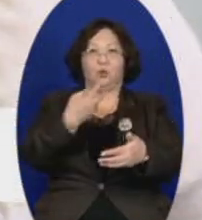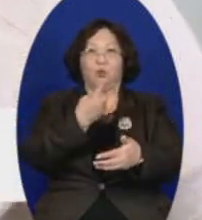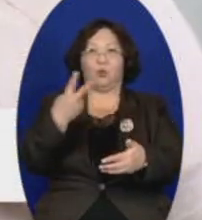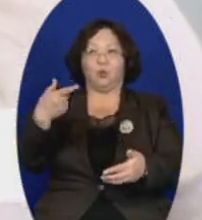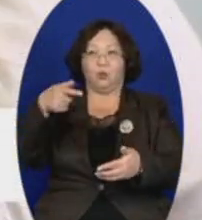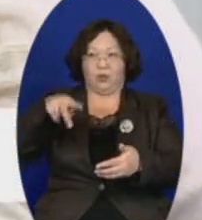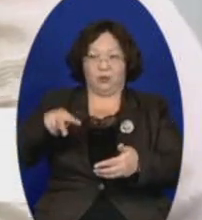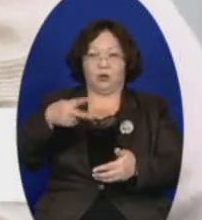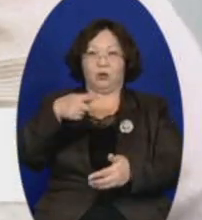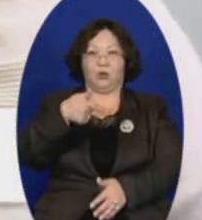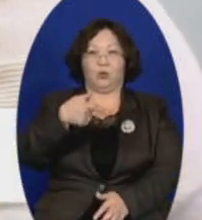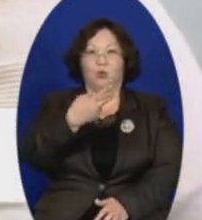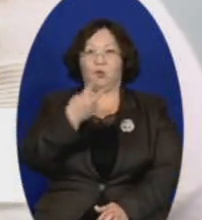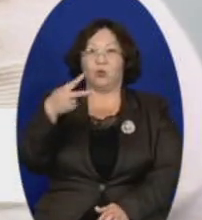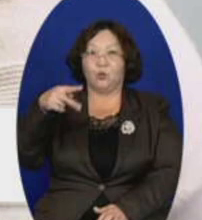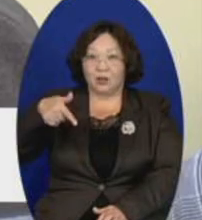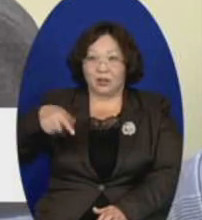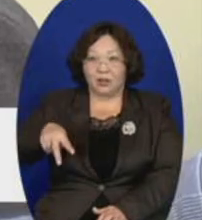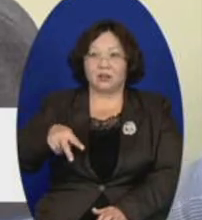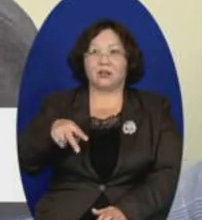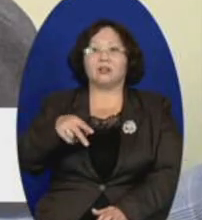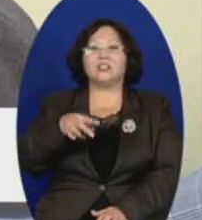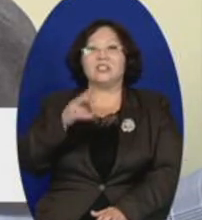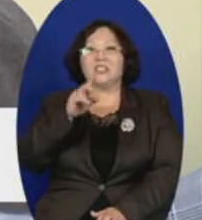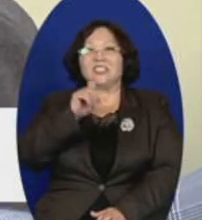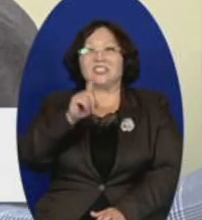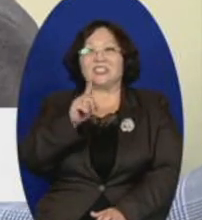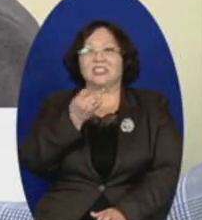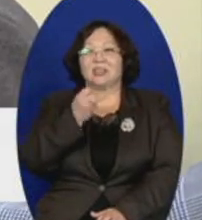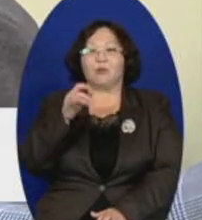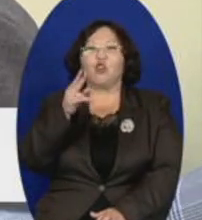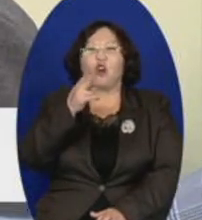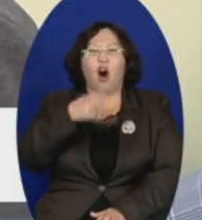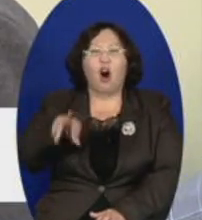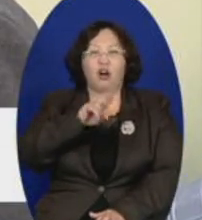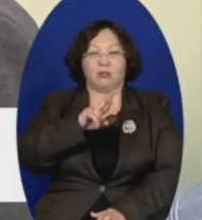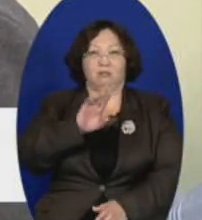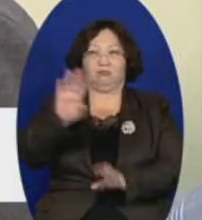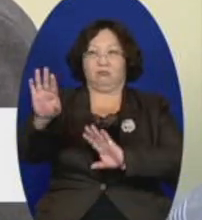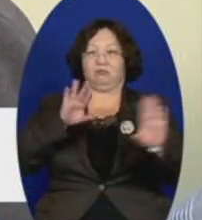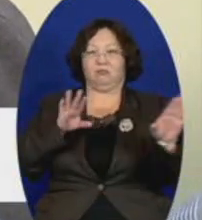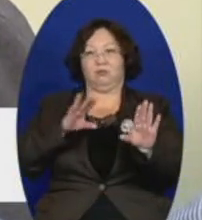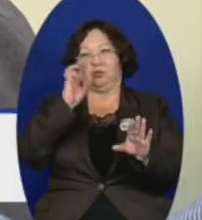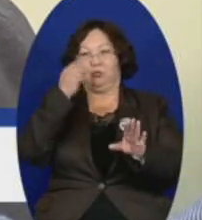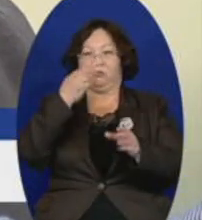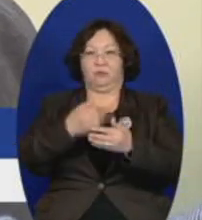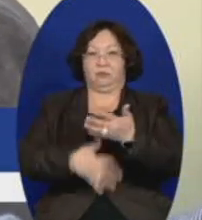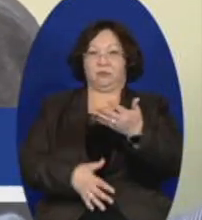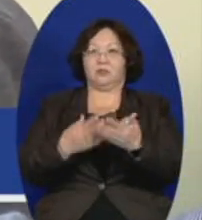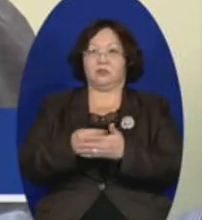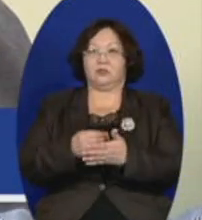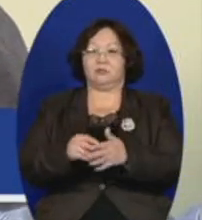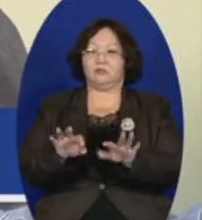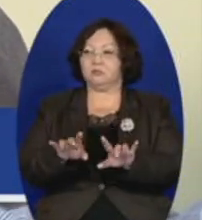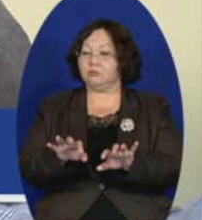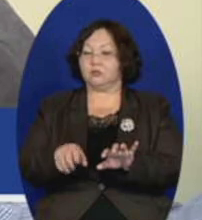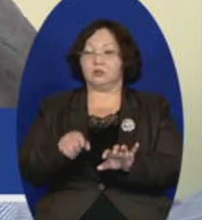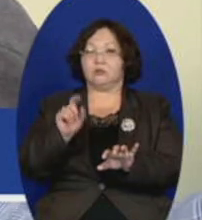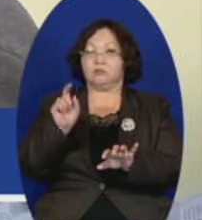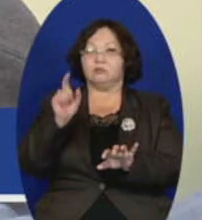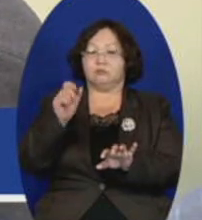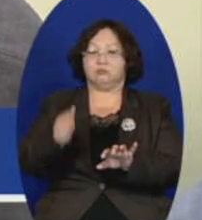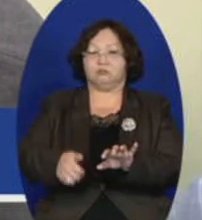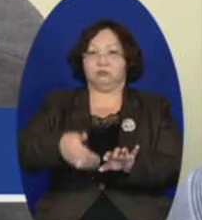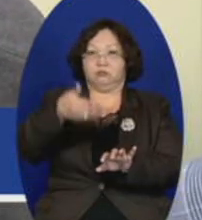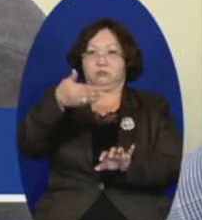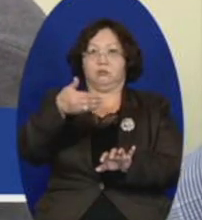Тэр zip code-о нэвтрүүлээд өгөөч л гэж. Би энэ үрчний газар нэлээгээд дарангуут л хаяг гараад ирэх хэрэгтэй байхгүй. Тэгэхээр ийм олон дата байж хахад тэрийг